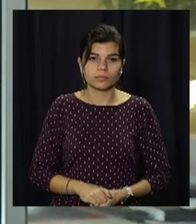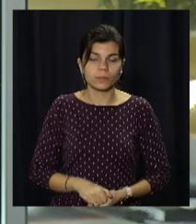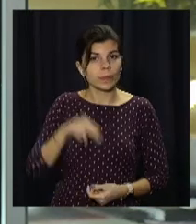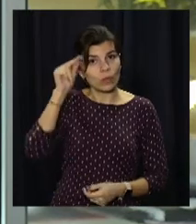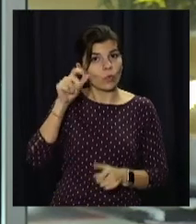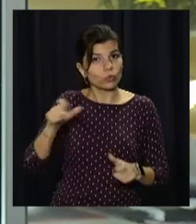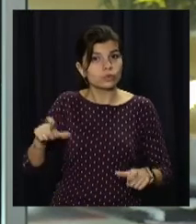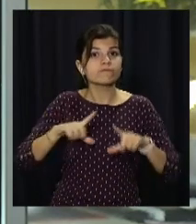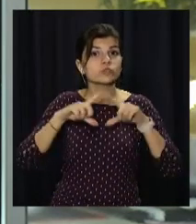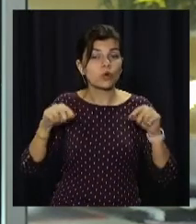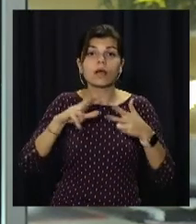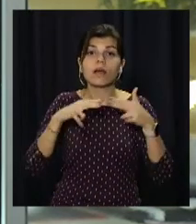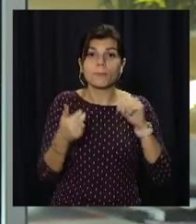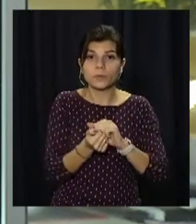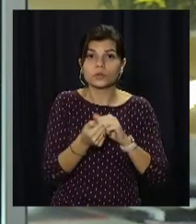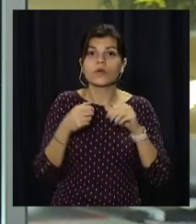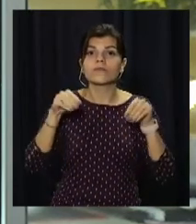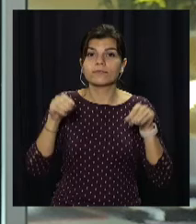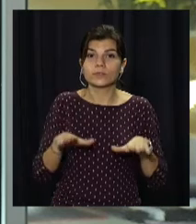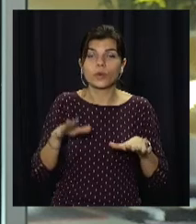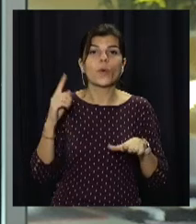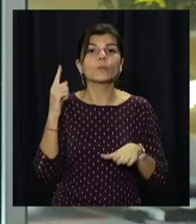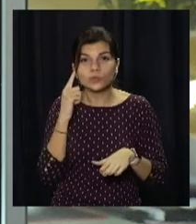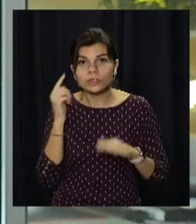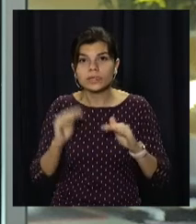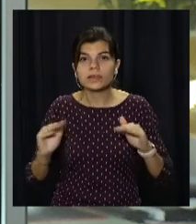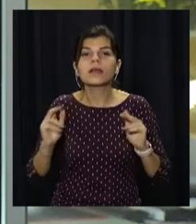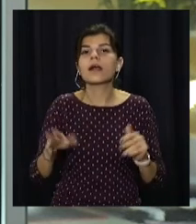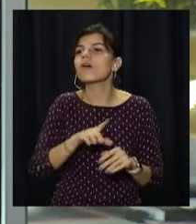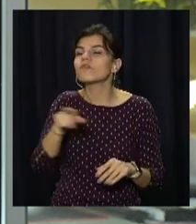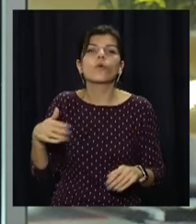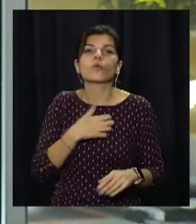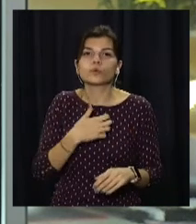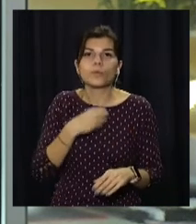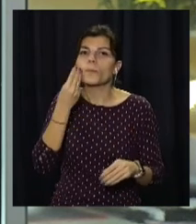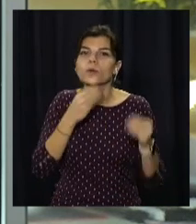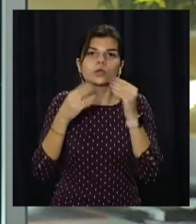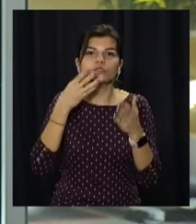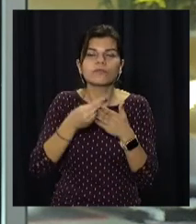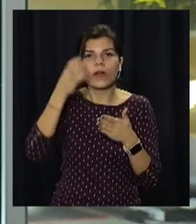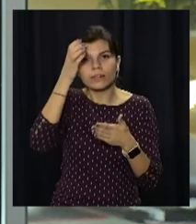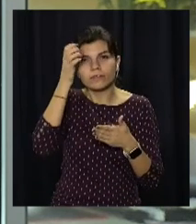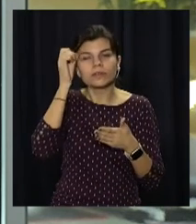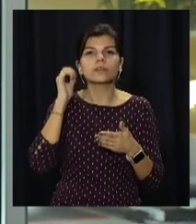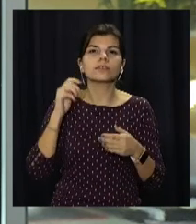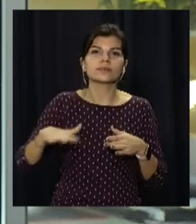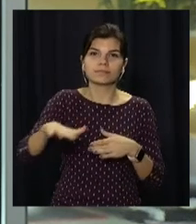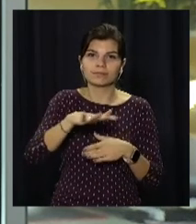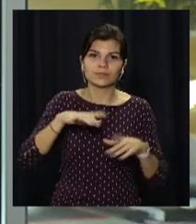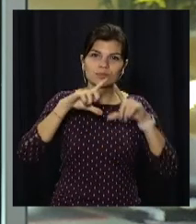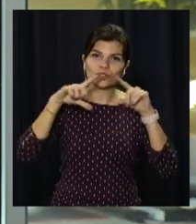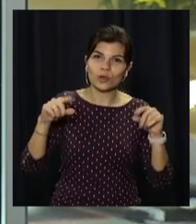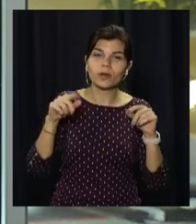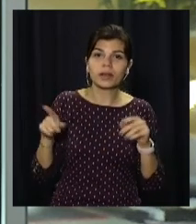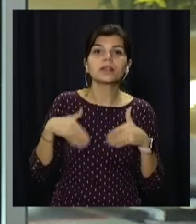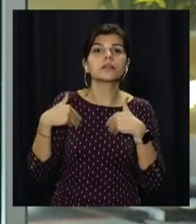Учні школі. У Кам'янському вирішили почути дітей, як вони хочуть покращити своє освітнє середовище. Та